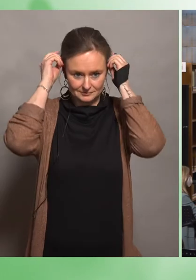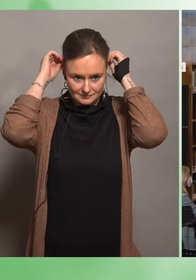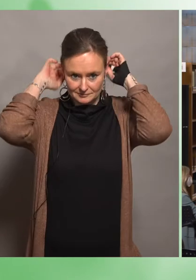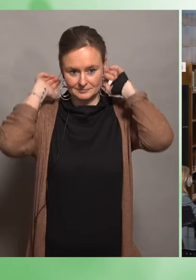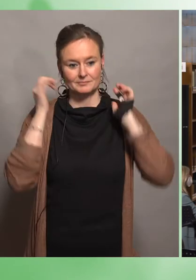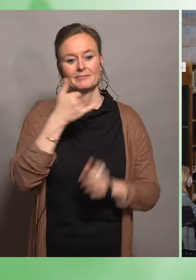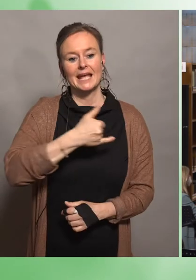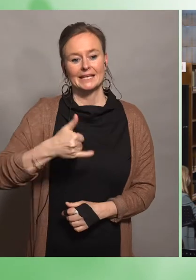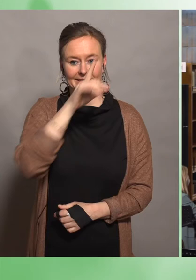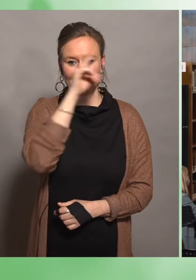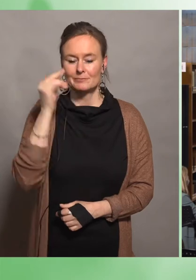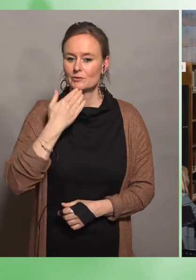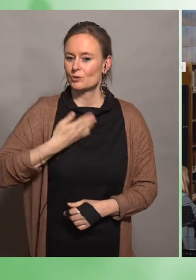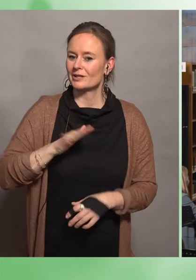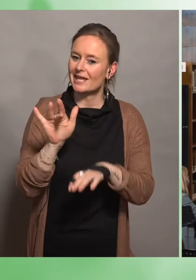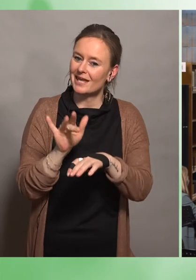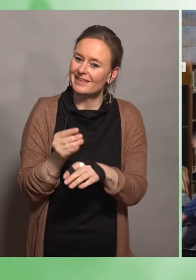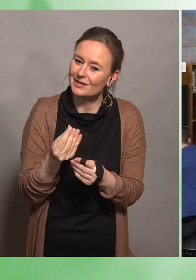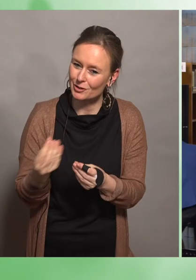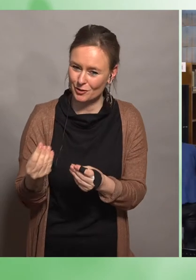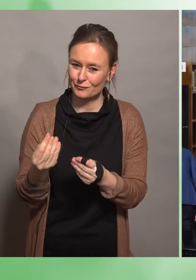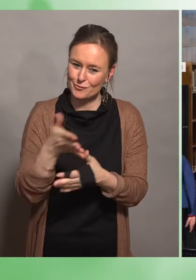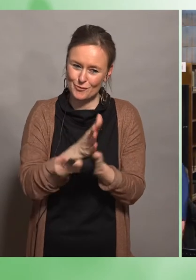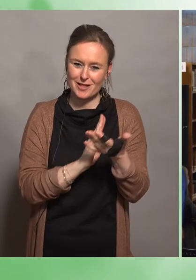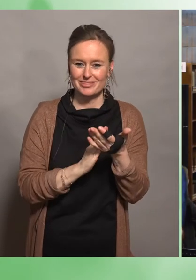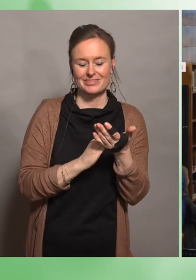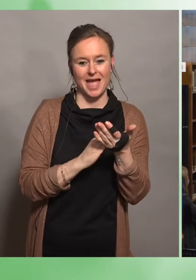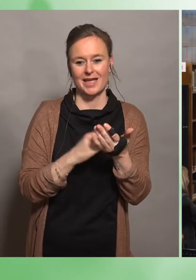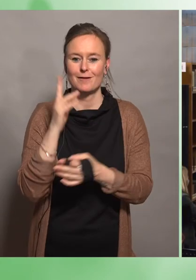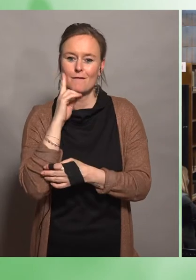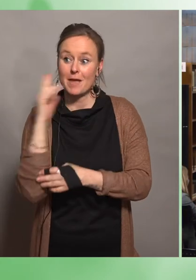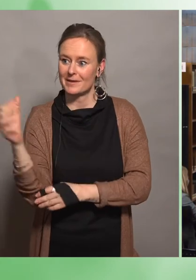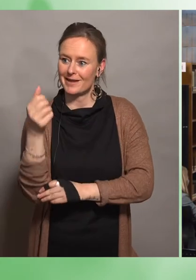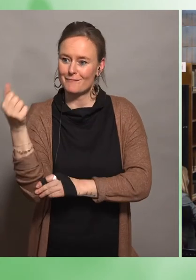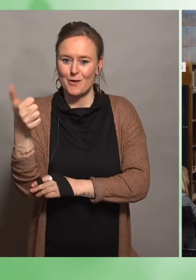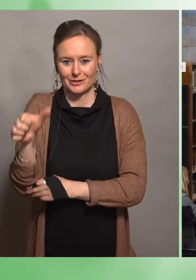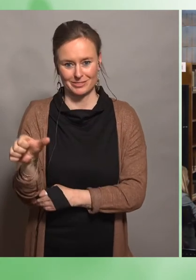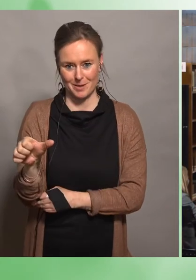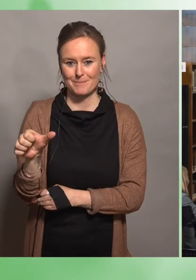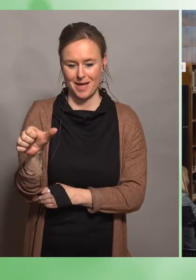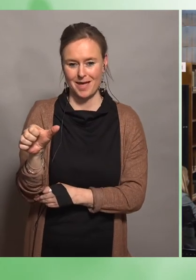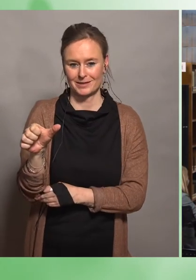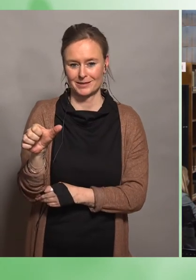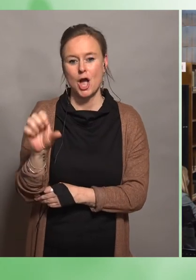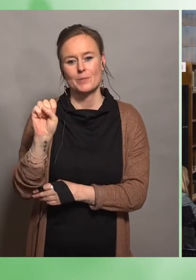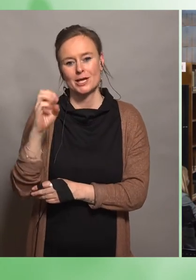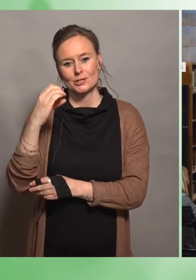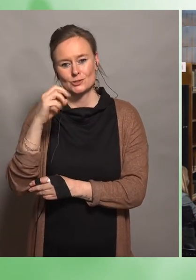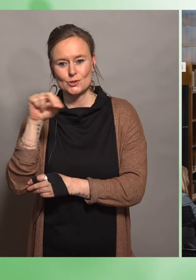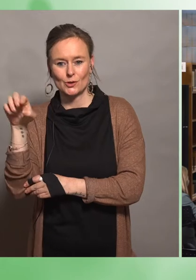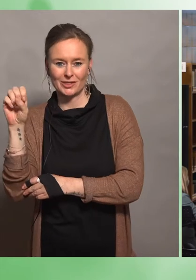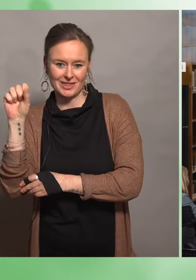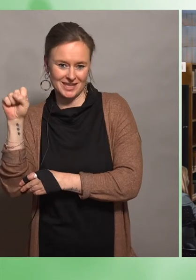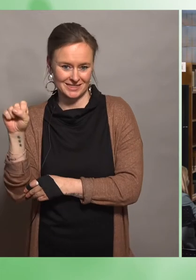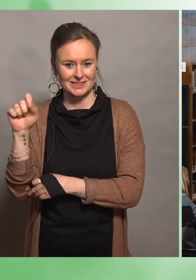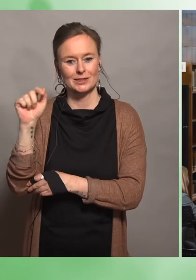Ja, jeder Mensch möchte das Gefühl haben, ein Teil des Unternehmenserfolges zu sein und bei Sonnentor ist es ganz offensichtlich besonders wichtig, dass die Menschen